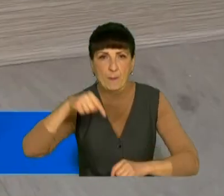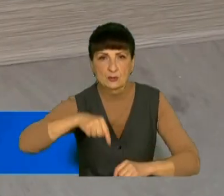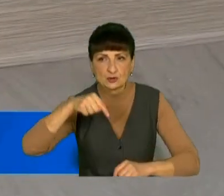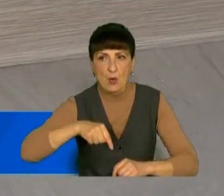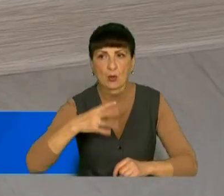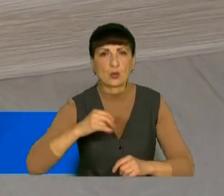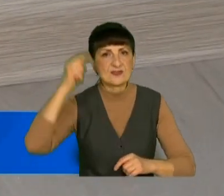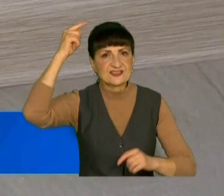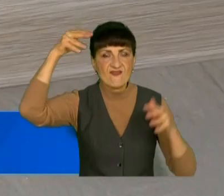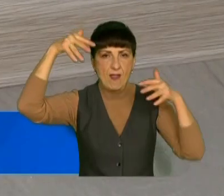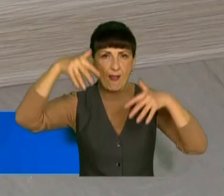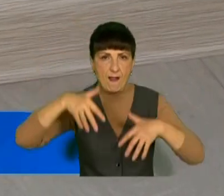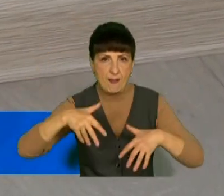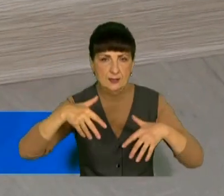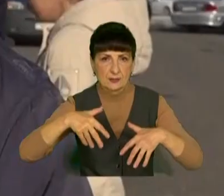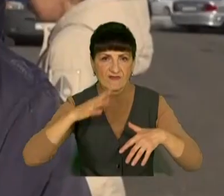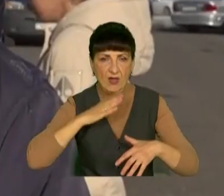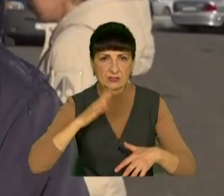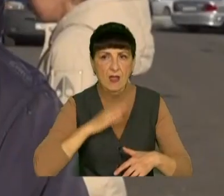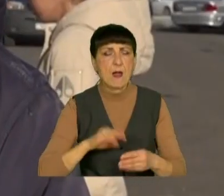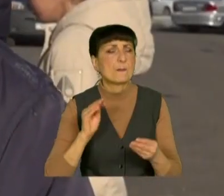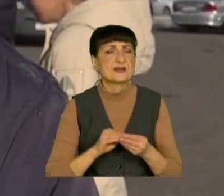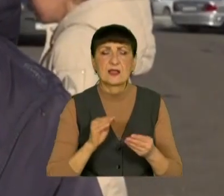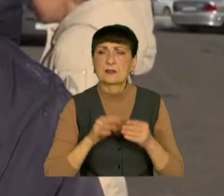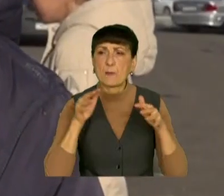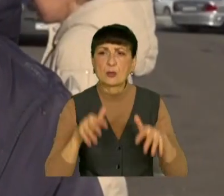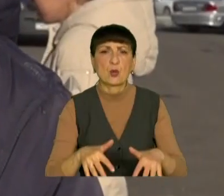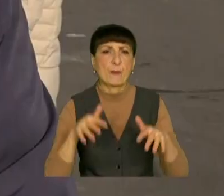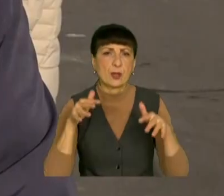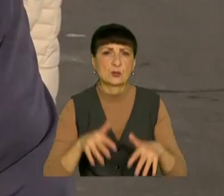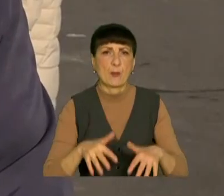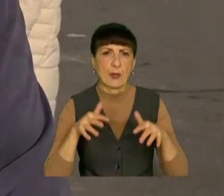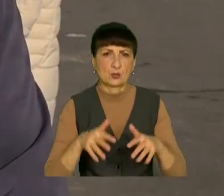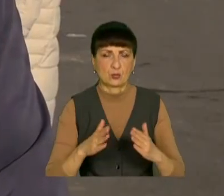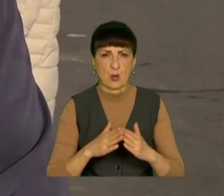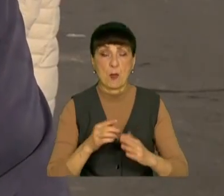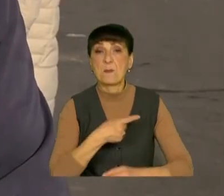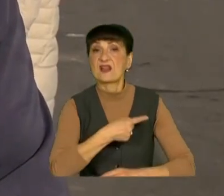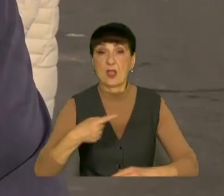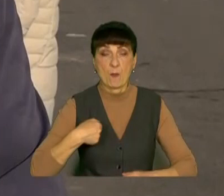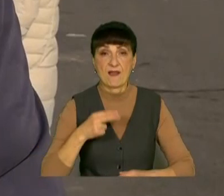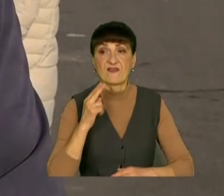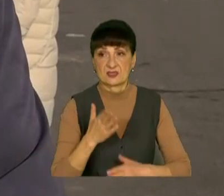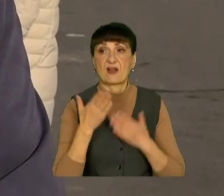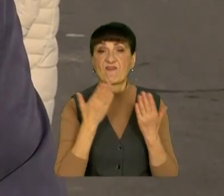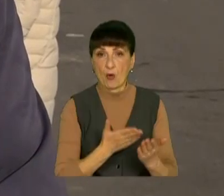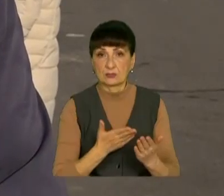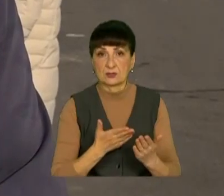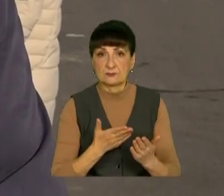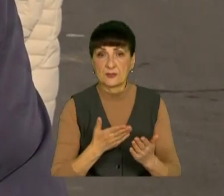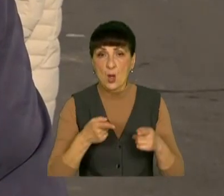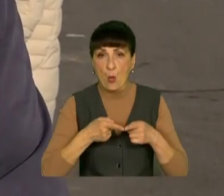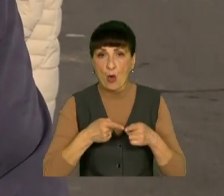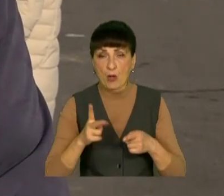с верхнего этажа на голову побежит. Постоянные потопы, постоянно топит дом. Первый этаж, моя квартира, вот она, крайняя